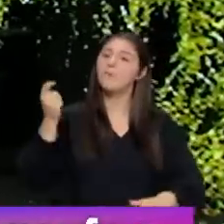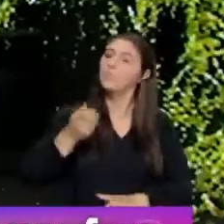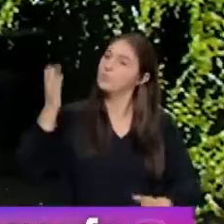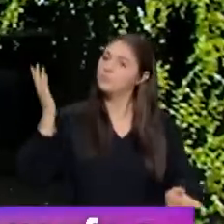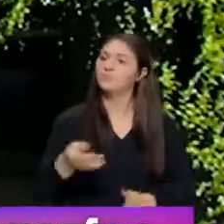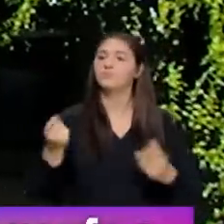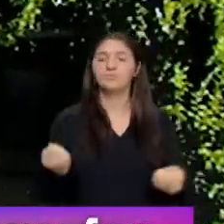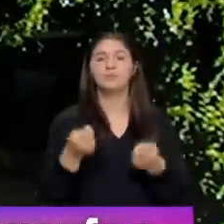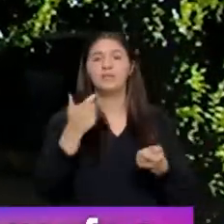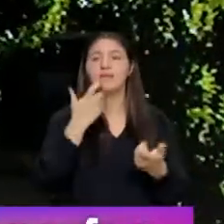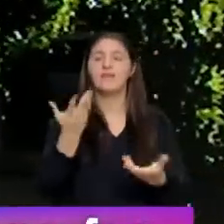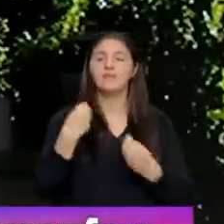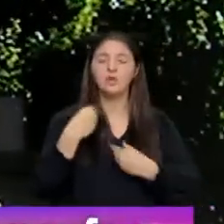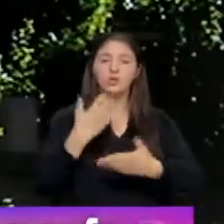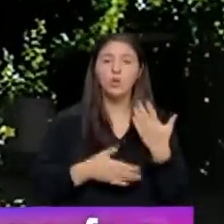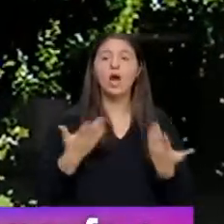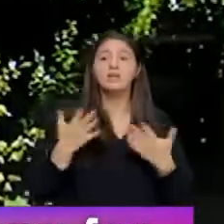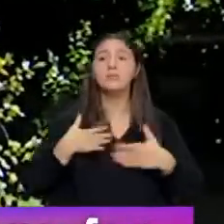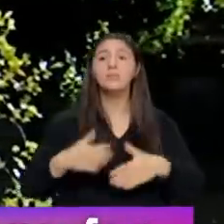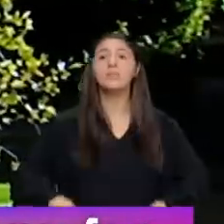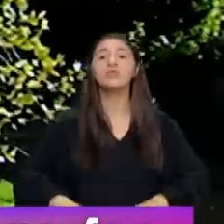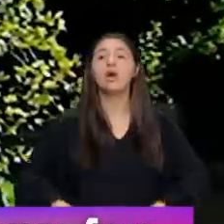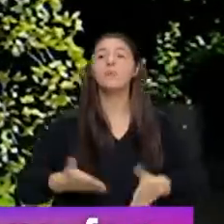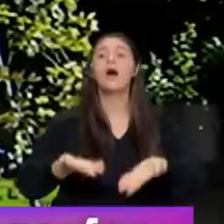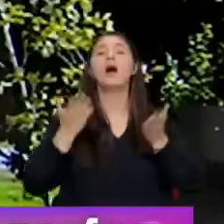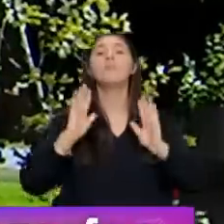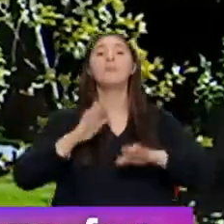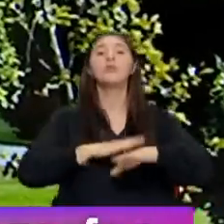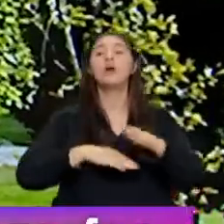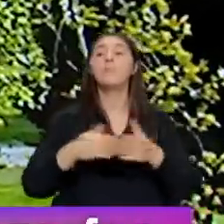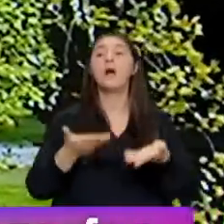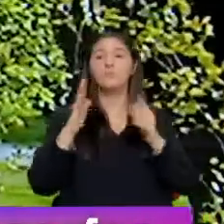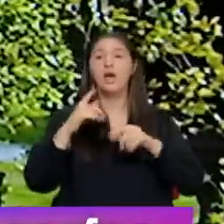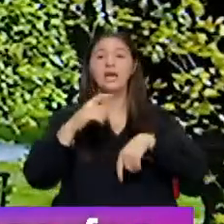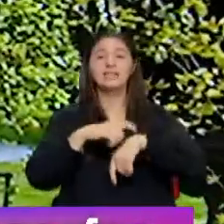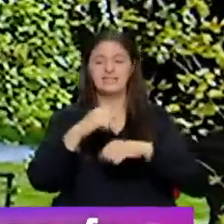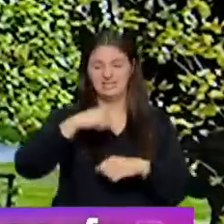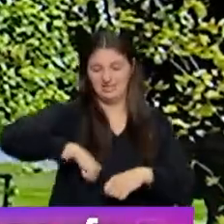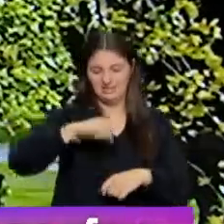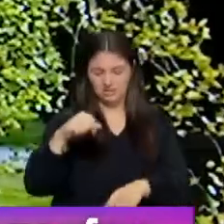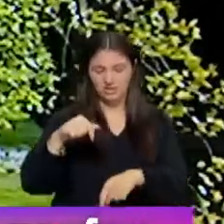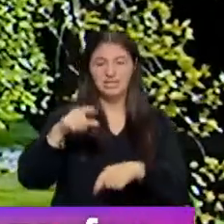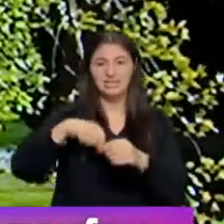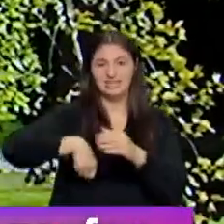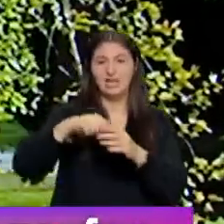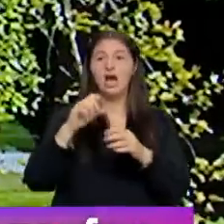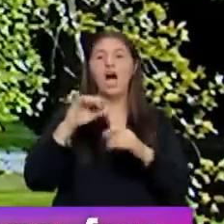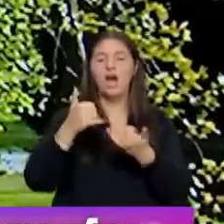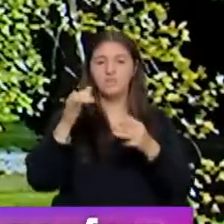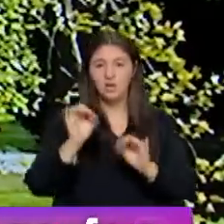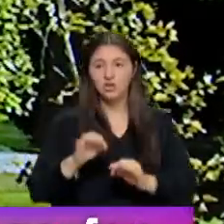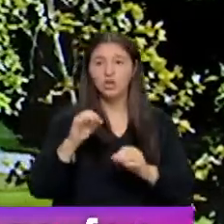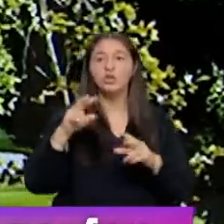mecburen çalışıyorum Yıllarım verdiği yorgunluğu artık ayaklarım taşıyamaz hale geldi diz kapaklarımda ağrılar başladı Doktor